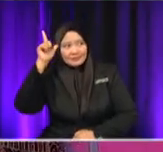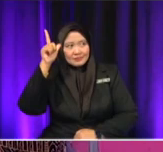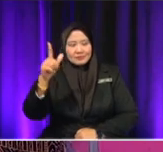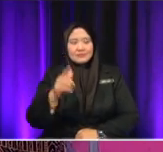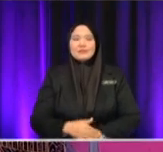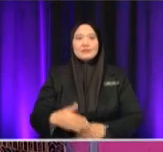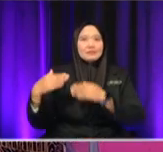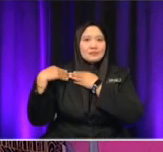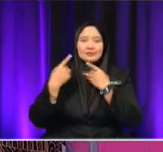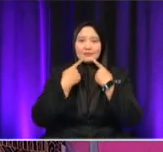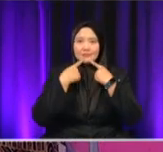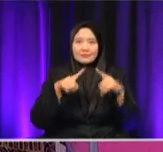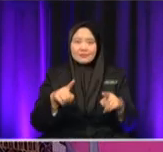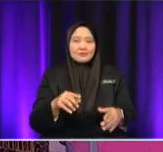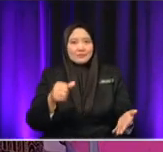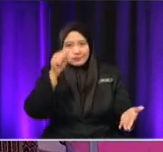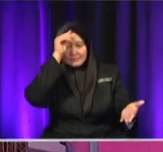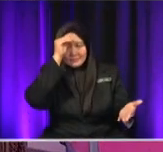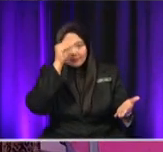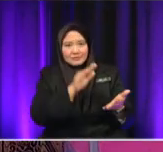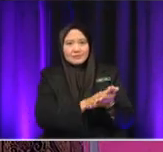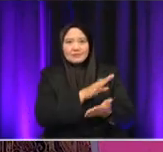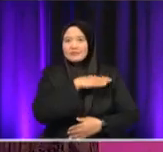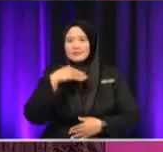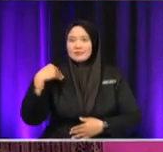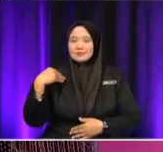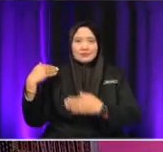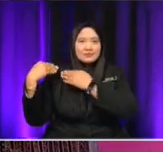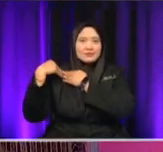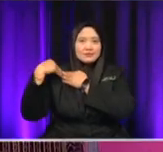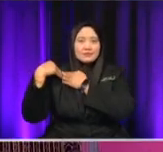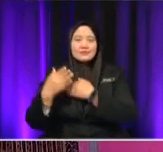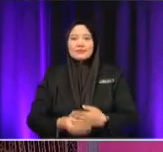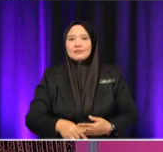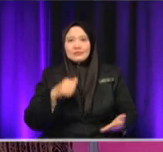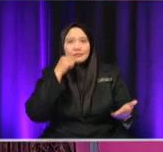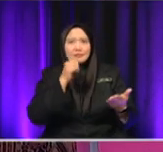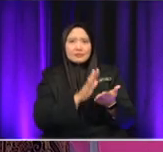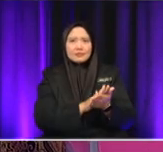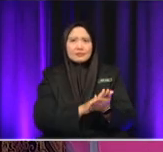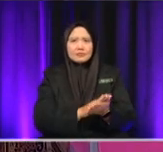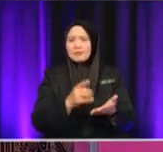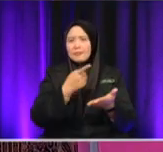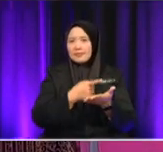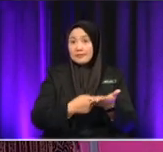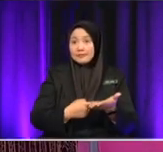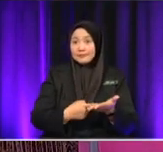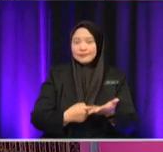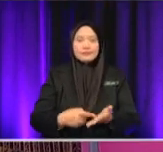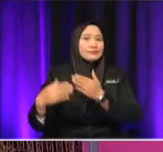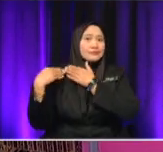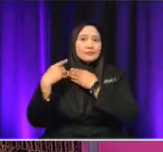suami tanggung jawab istri Jadi apakah tanggung jawab bersama Apakah tanggung jawab suami dan istri